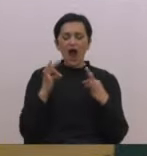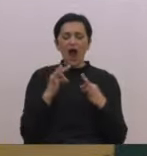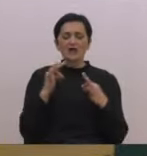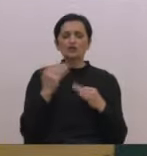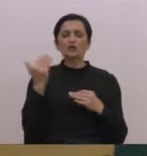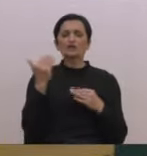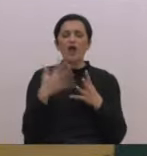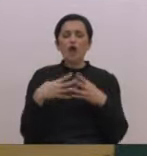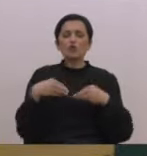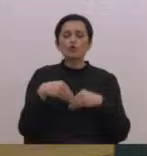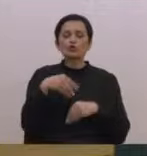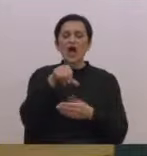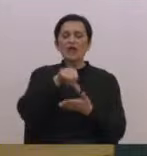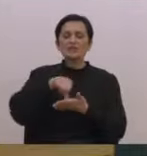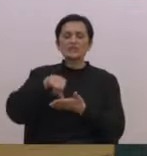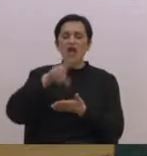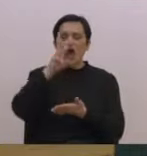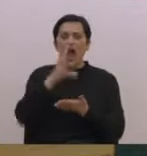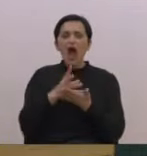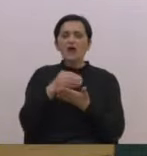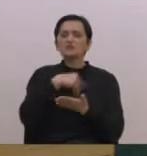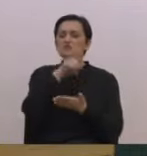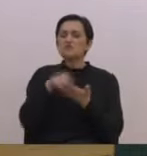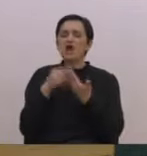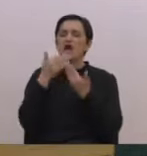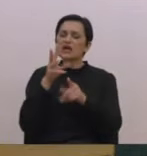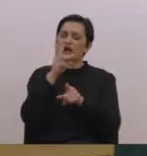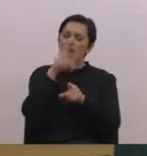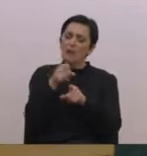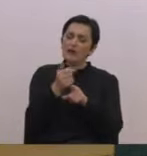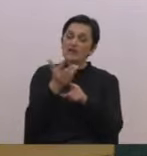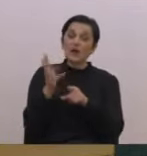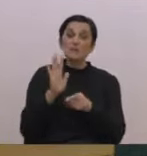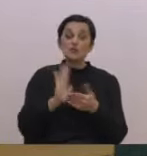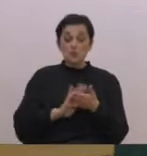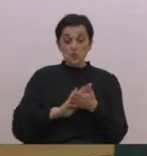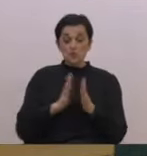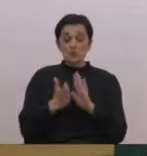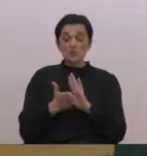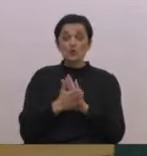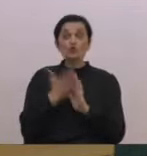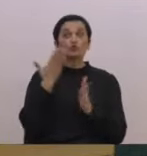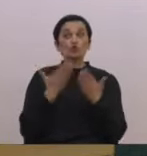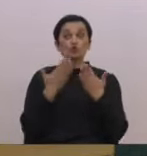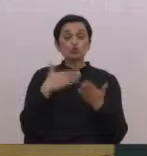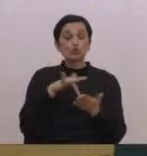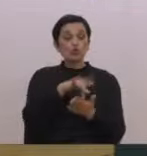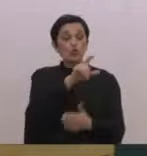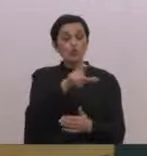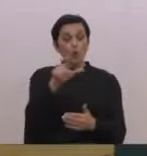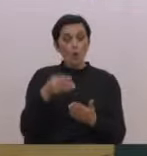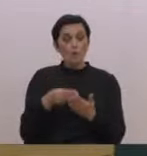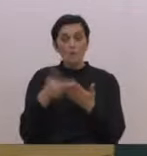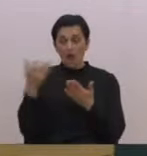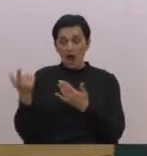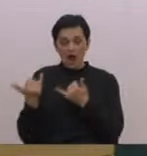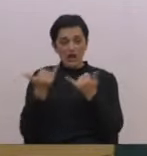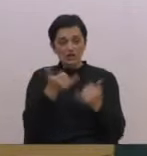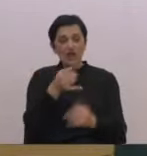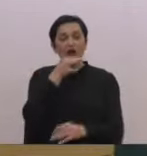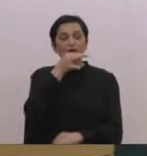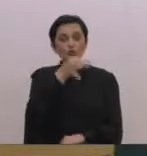tkveni ojakhis tsevris anazghaurebas ramdeni ak khelpasi da ashemdeg. Im pirobebshi tu mokhalakhebs pativs dadebdit da